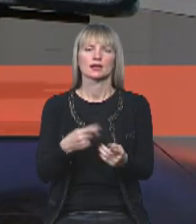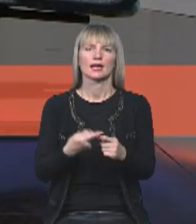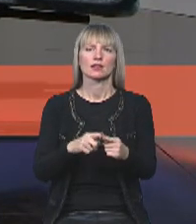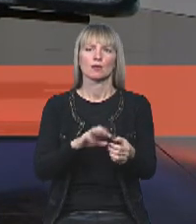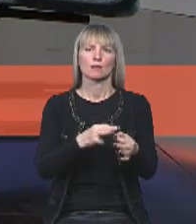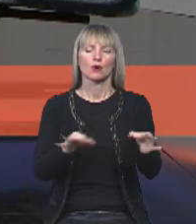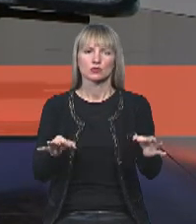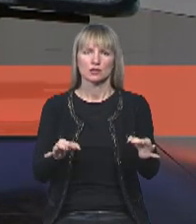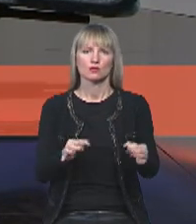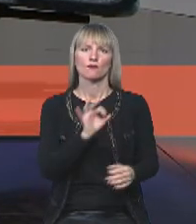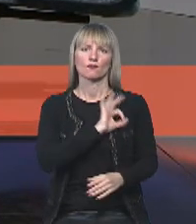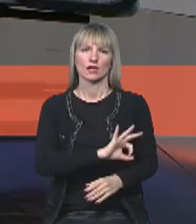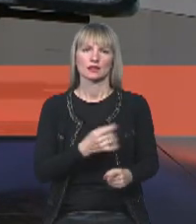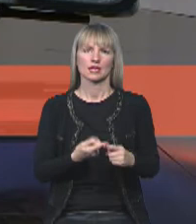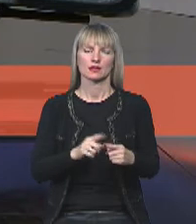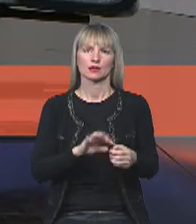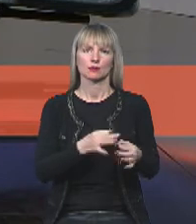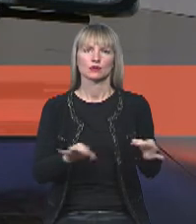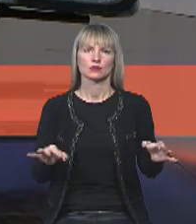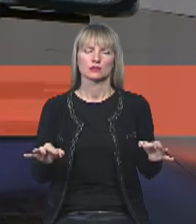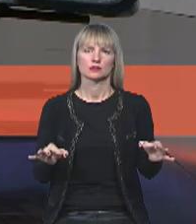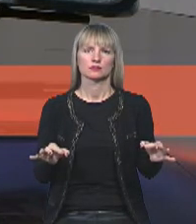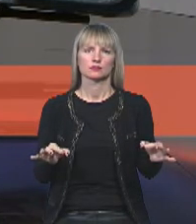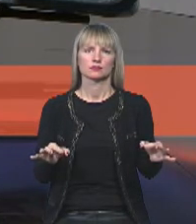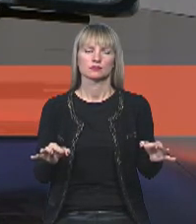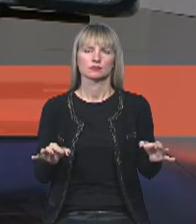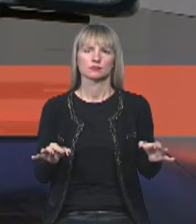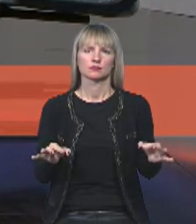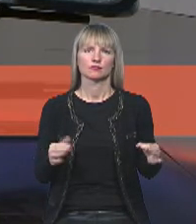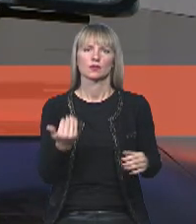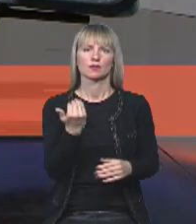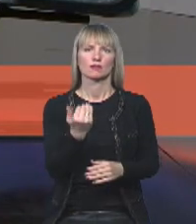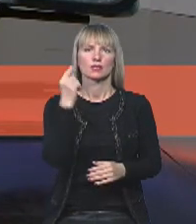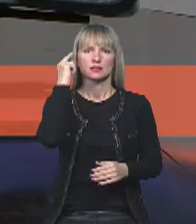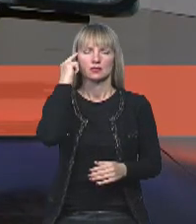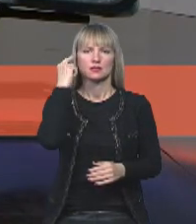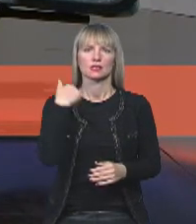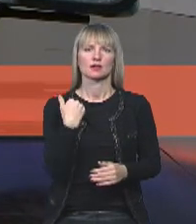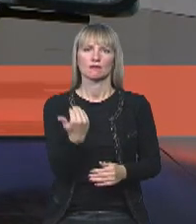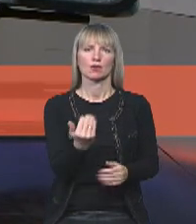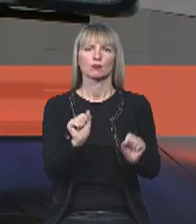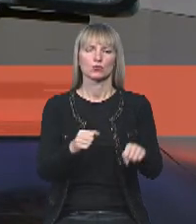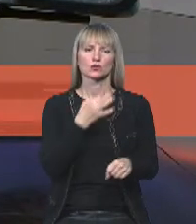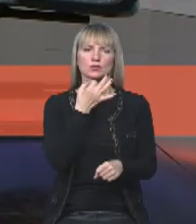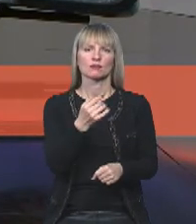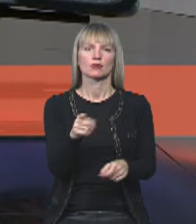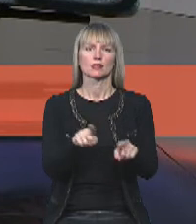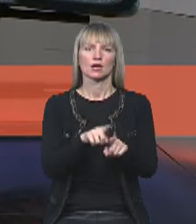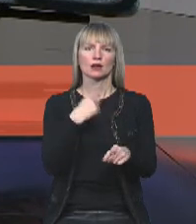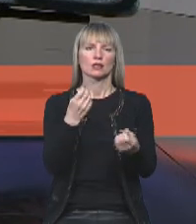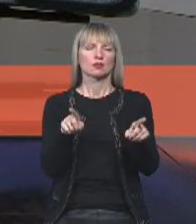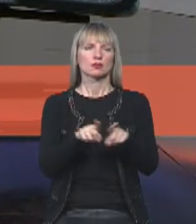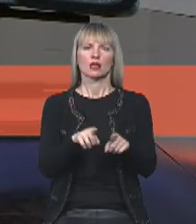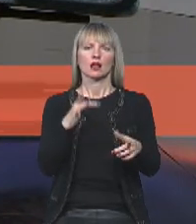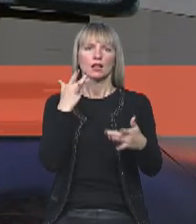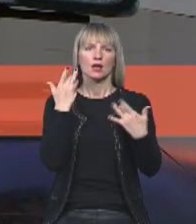кожного. Рентабельність кожного з цього Давайте процесів. Давайте я вам розкладу по полочкам. Ви знаєте, я вам можу сказати, ви так кажете, що так